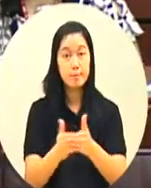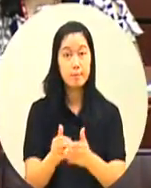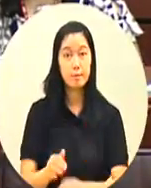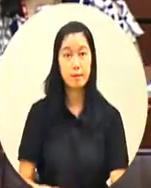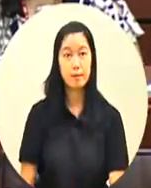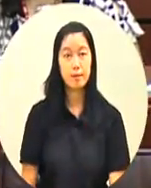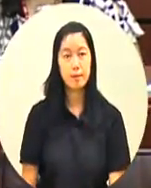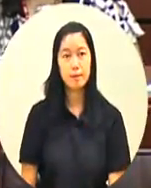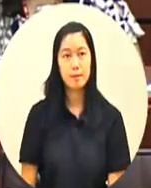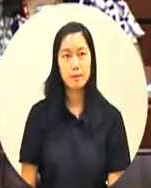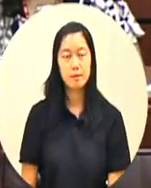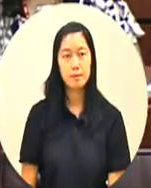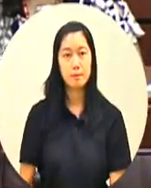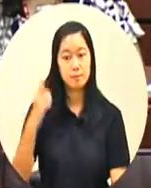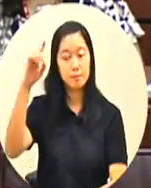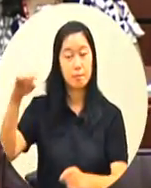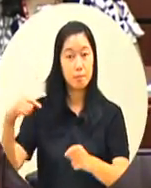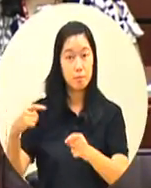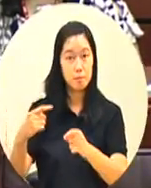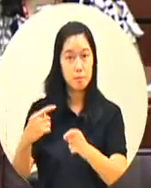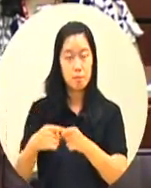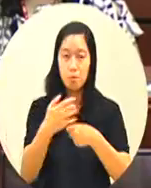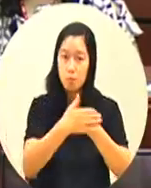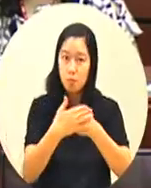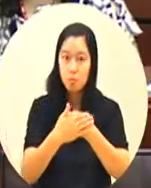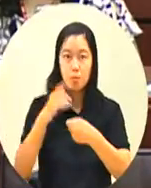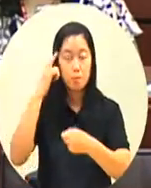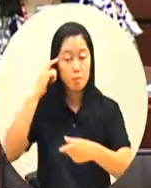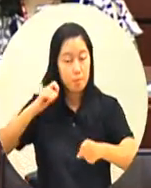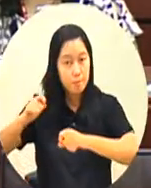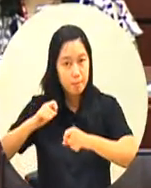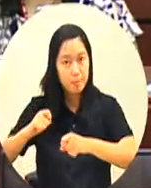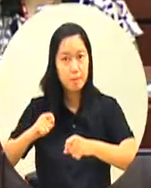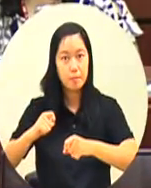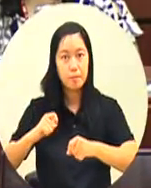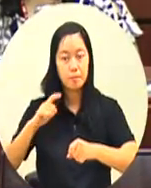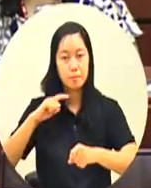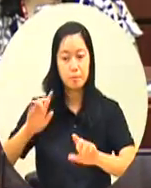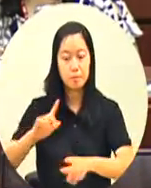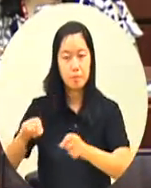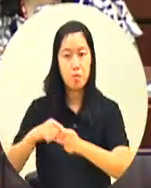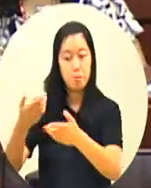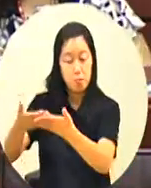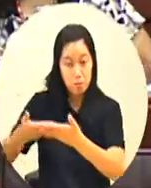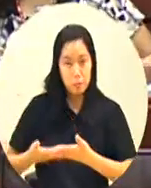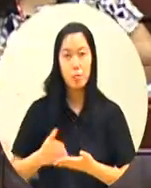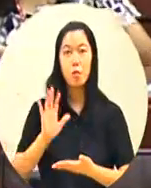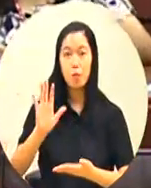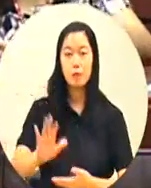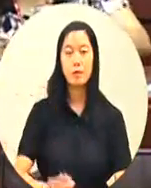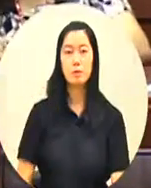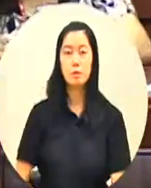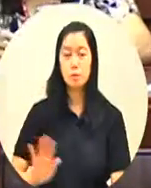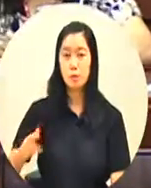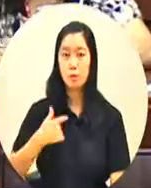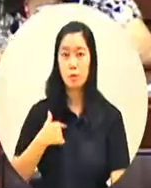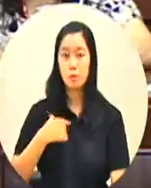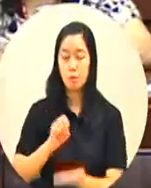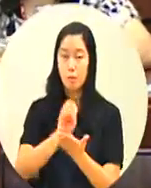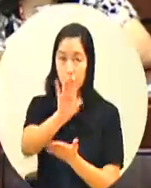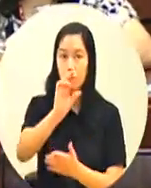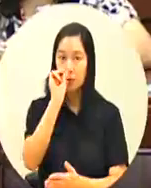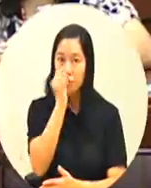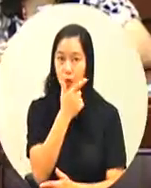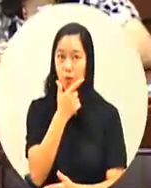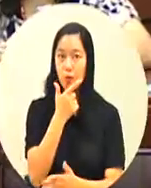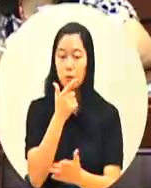呢，明年度的维护管理计划，今年已经送进来。 那我刚才在报告里面有特别讲到，我们